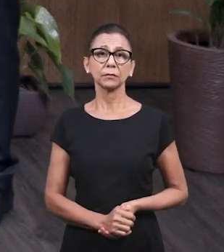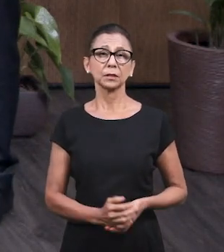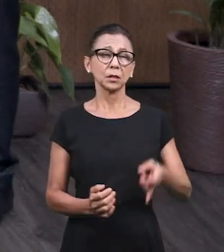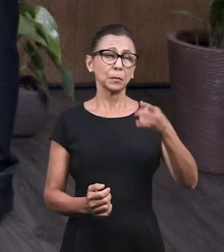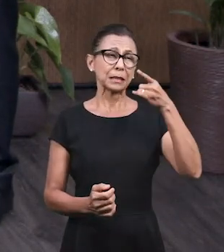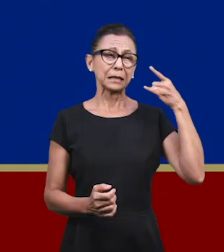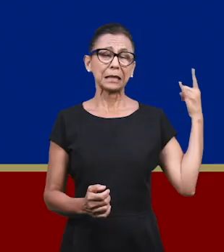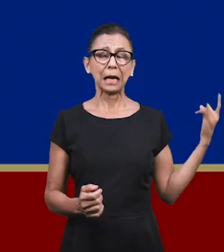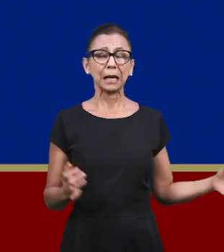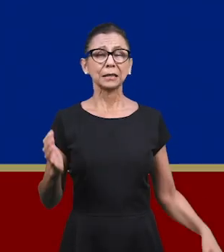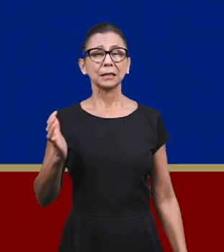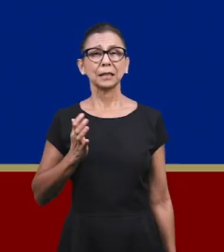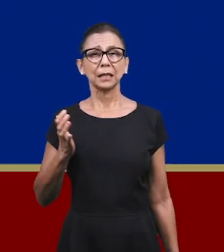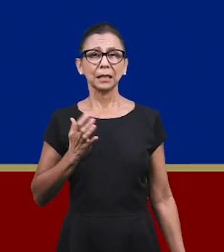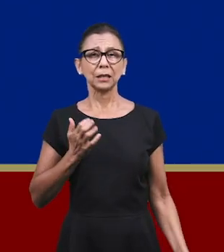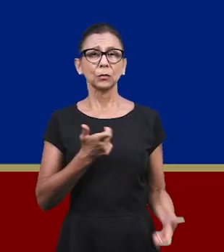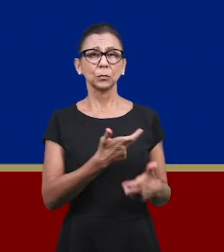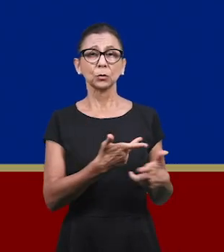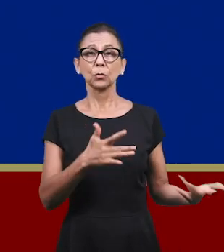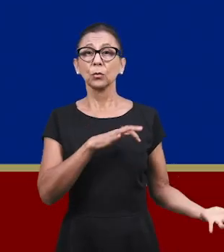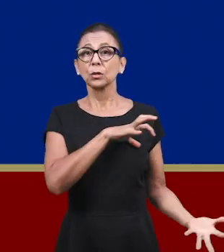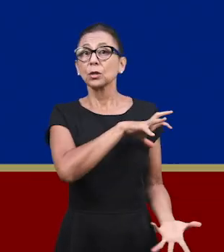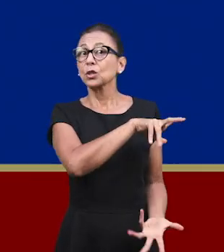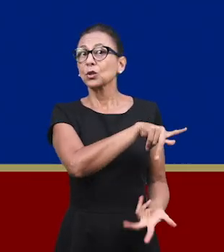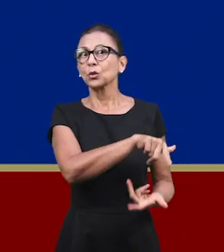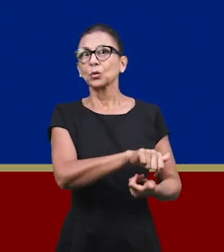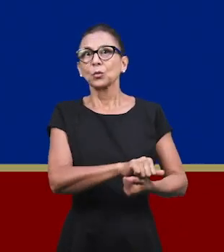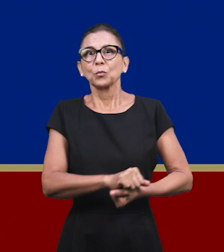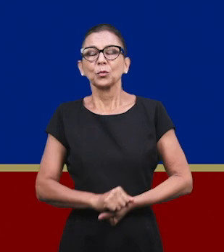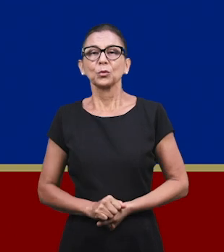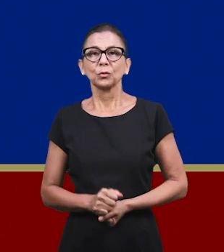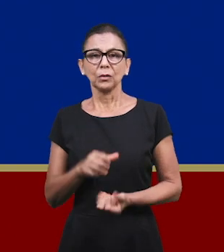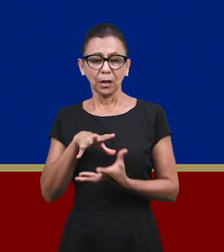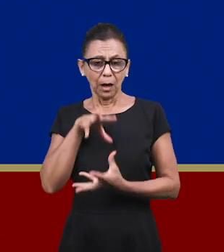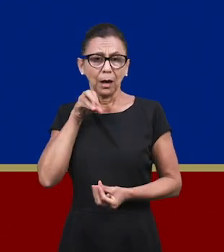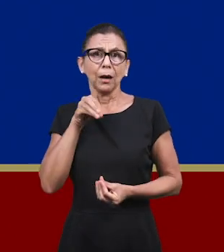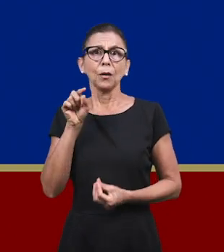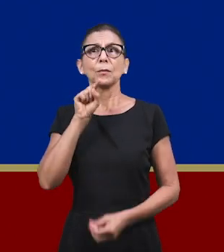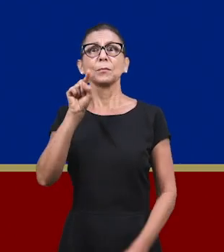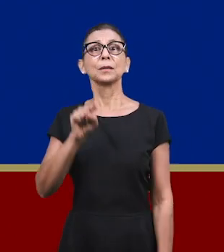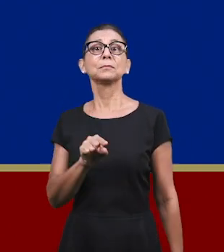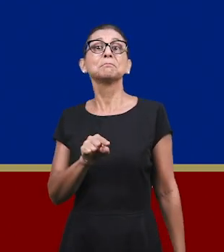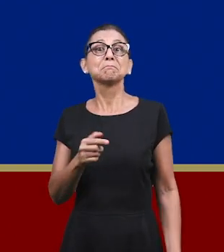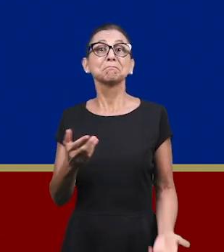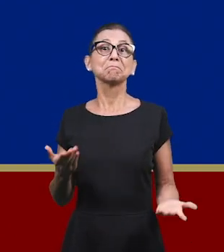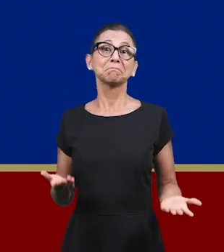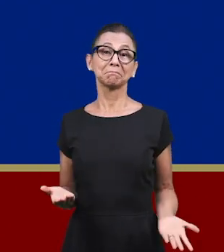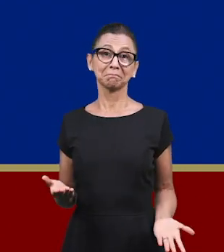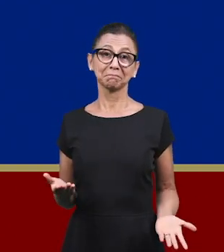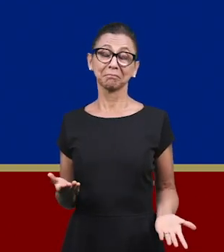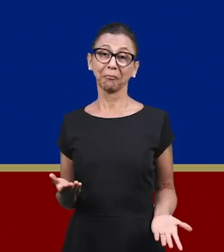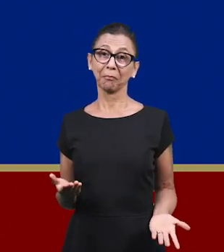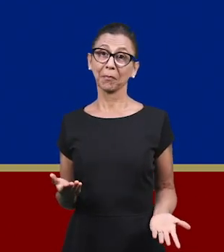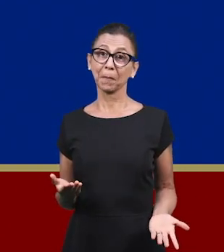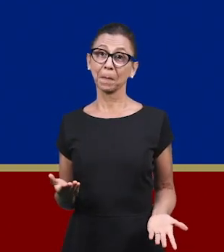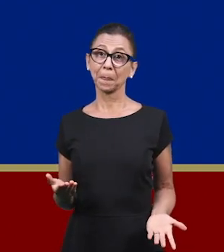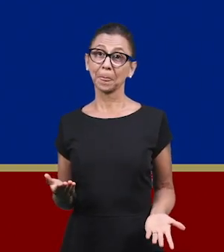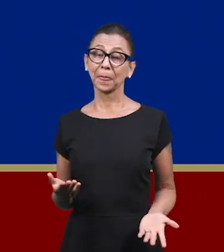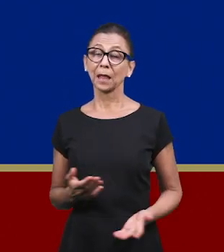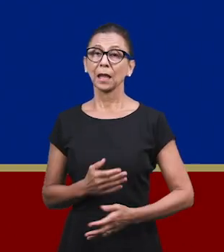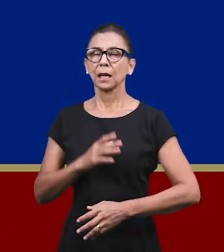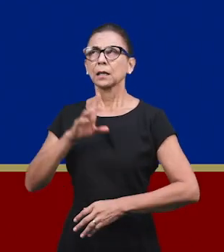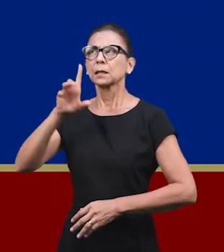gagner tout le monde et perdre son âme, comme on voit écrit en Marc chapitre 8, verset 36.